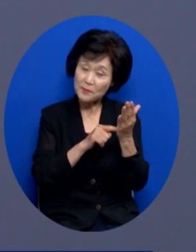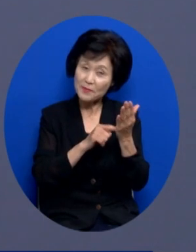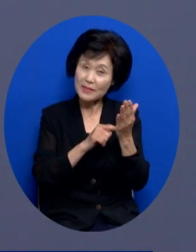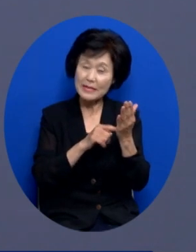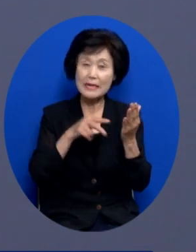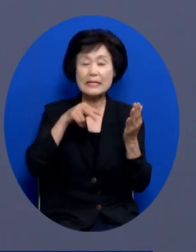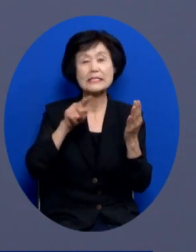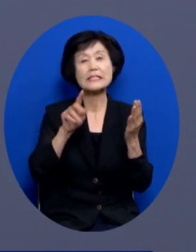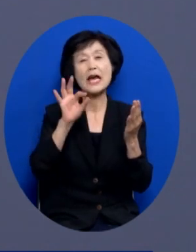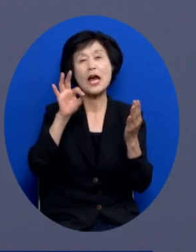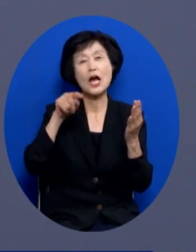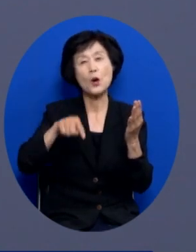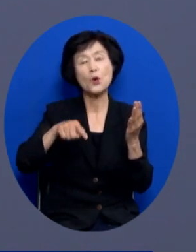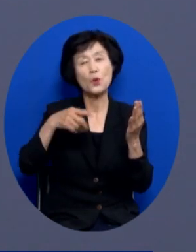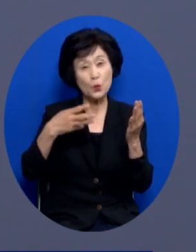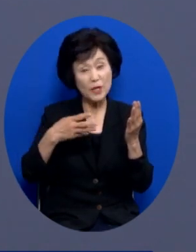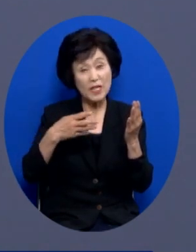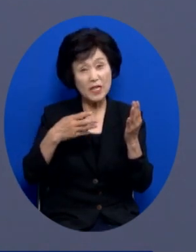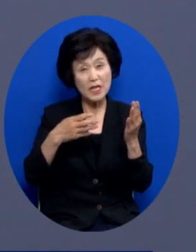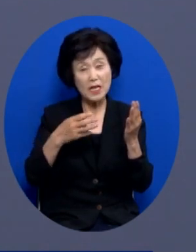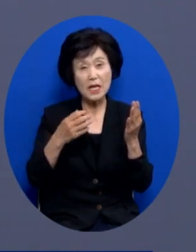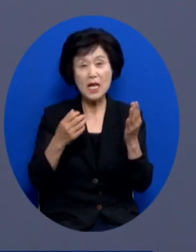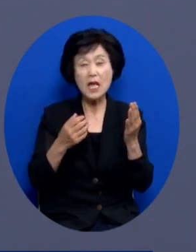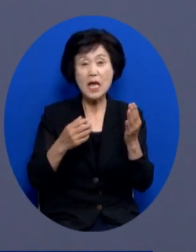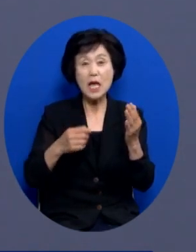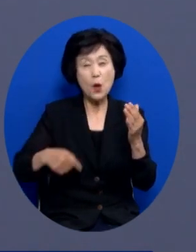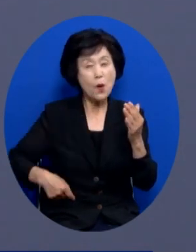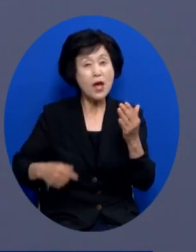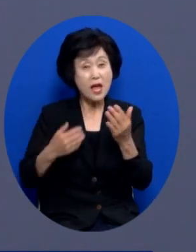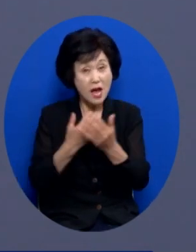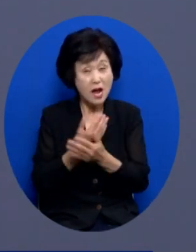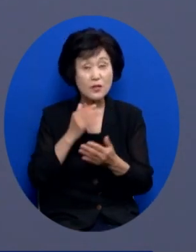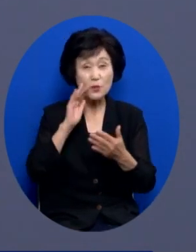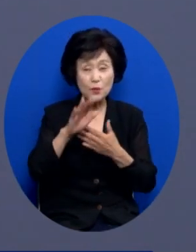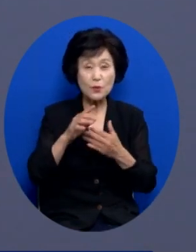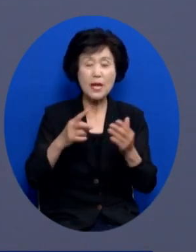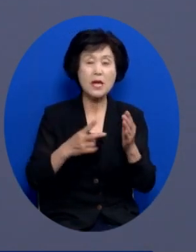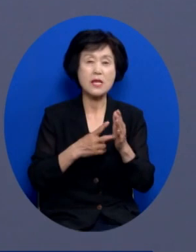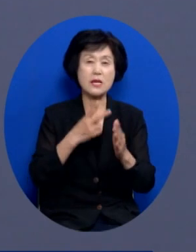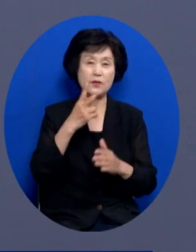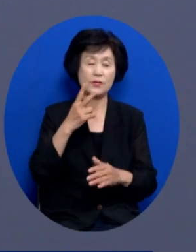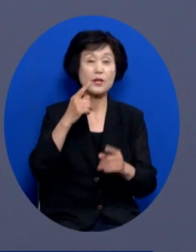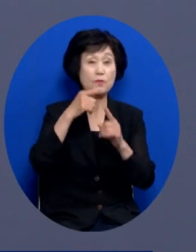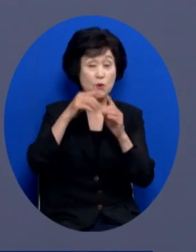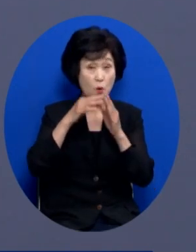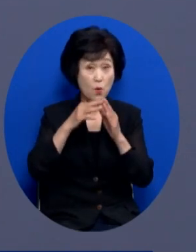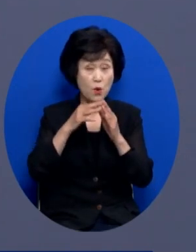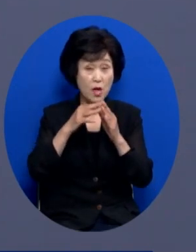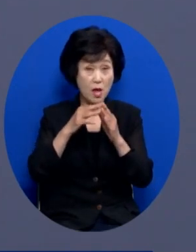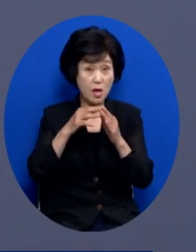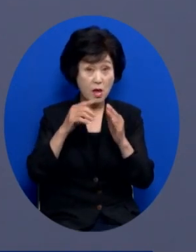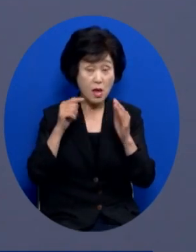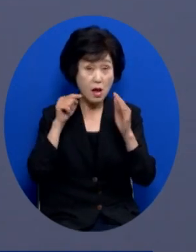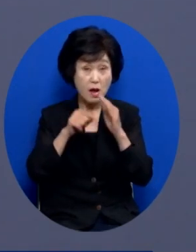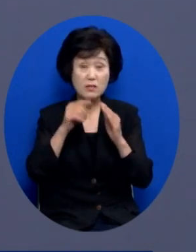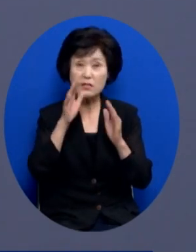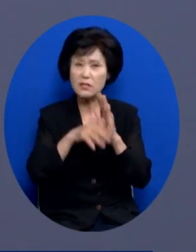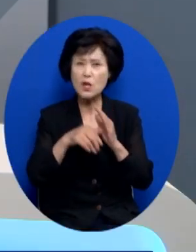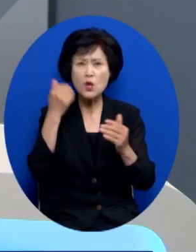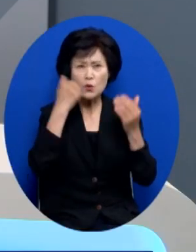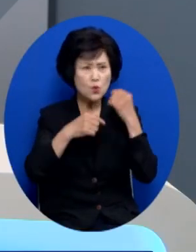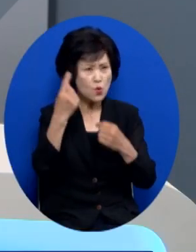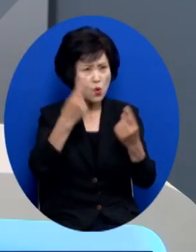사울이 회심하고 예루살렘 교회 왔을 때 누가 가서는 인사해야 되는데 아무도 안 찾아가는